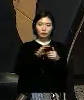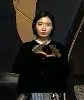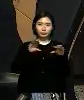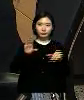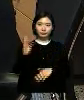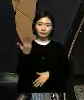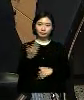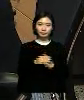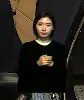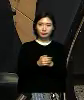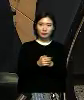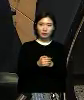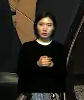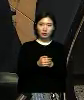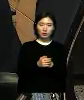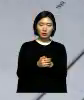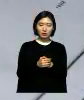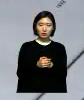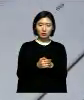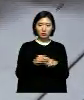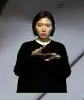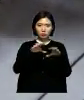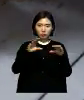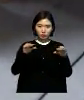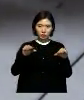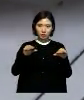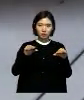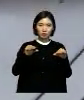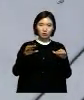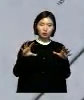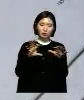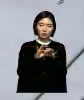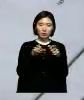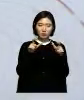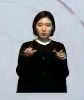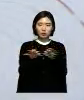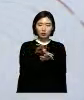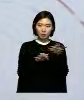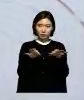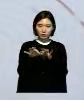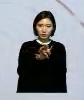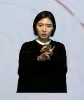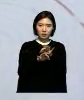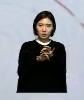해소하게 된. 도는 또 이번 규제 완화로 지역 경제 숨통이 다소